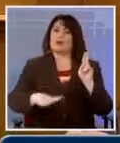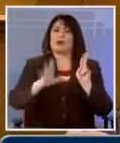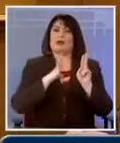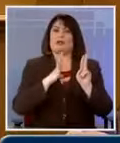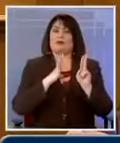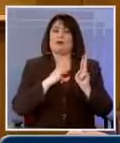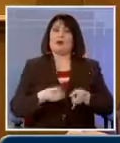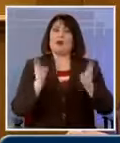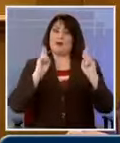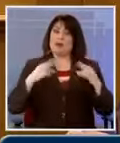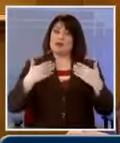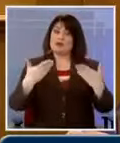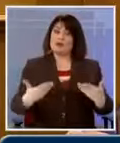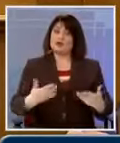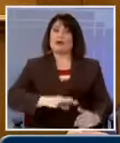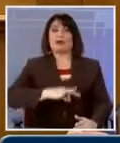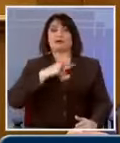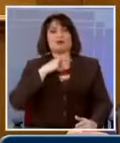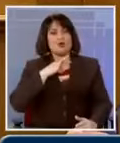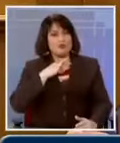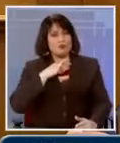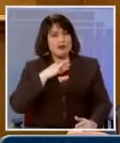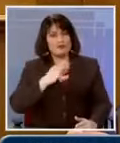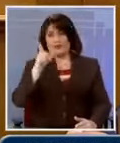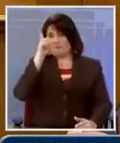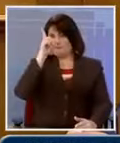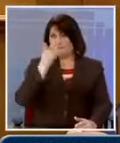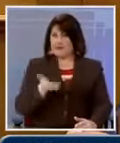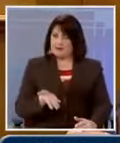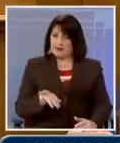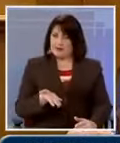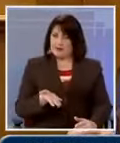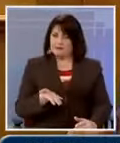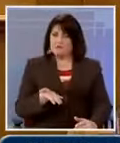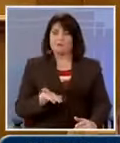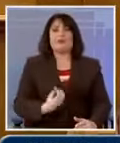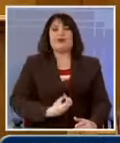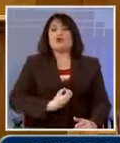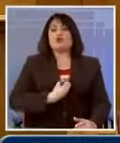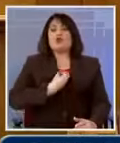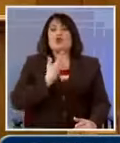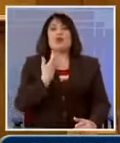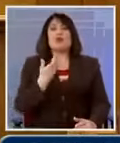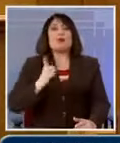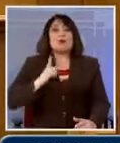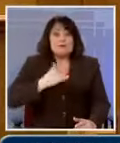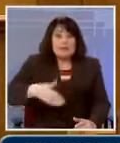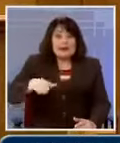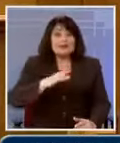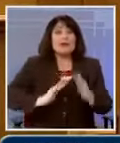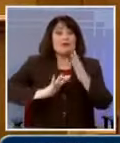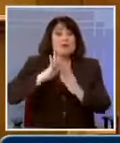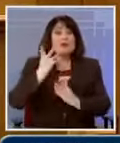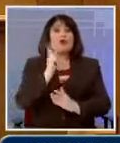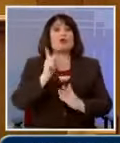της αισιοδοξίας, της αξιοπρέπειας και της περηφάνειας. Νιώθουμε την προσδοκία τους για πρόοδο